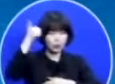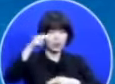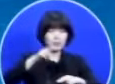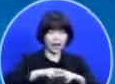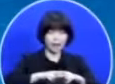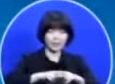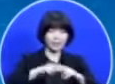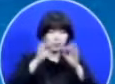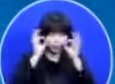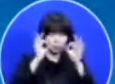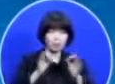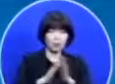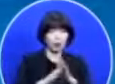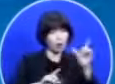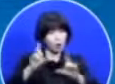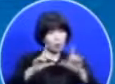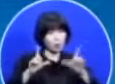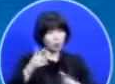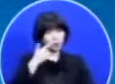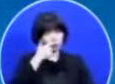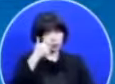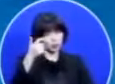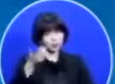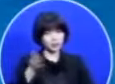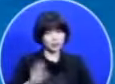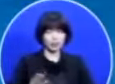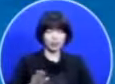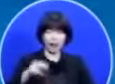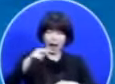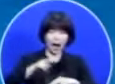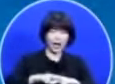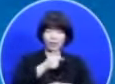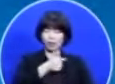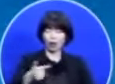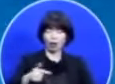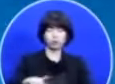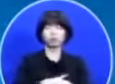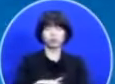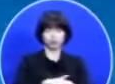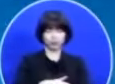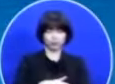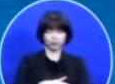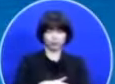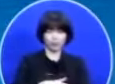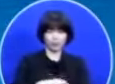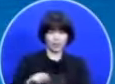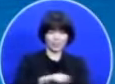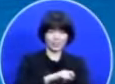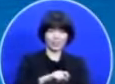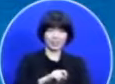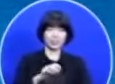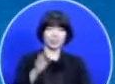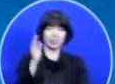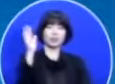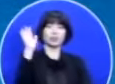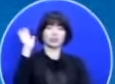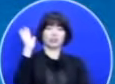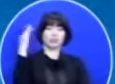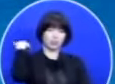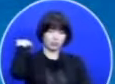모양은 그럴듯 하게 만들었는데 앉기는 대단히 불편합니다 이제 특히 이렇게 등을 뒤에다 되고